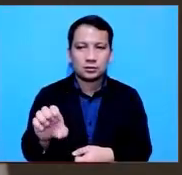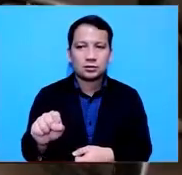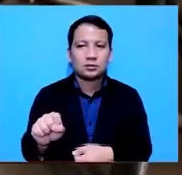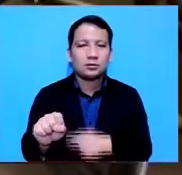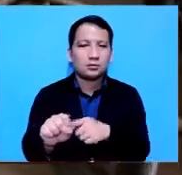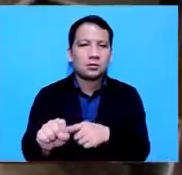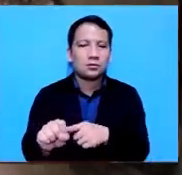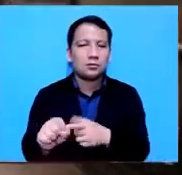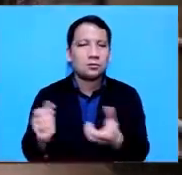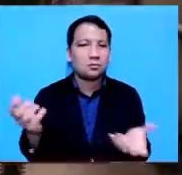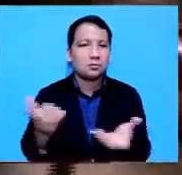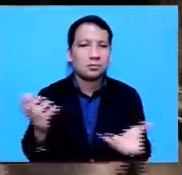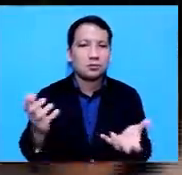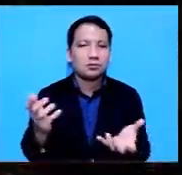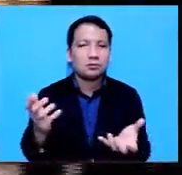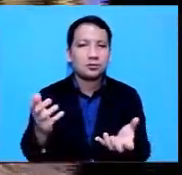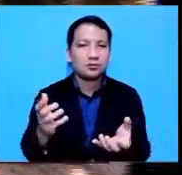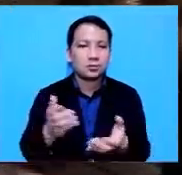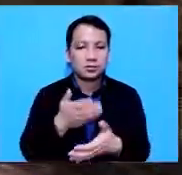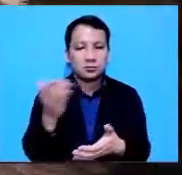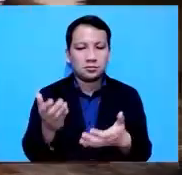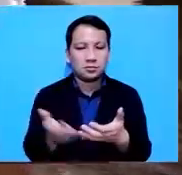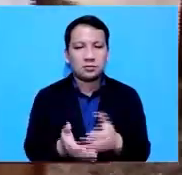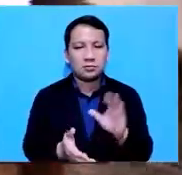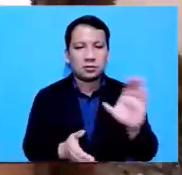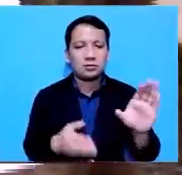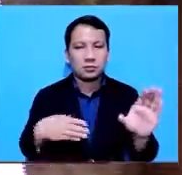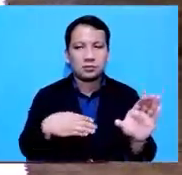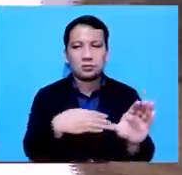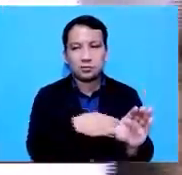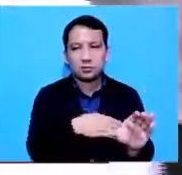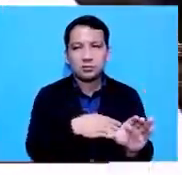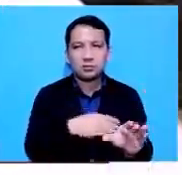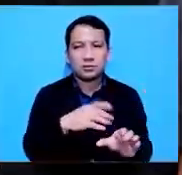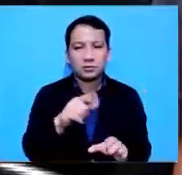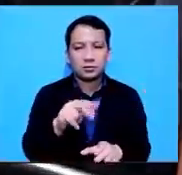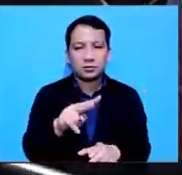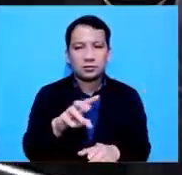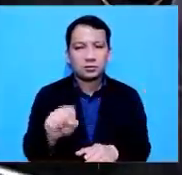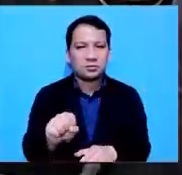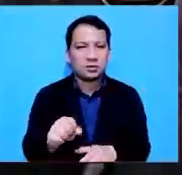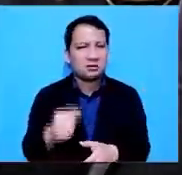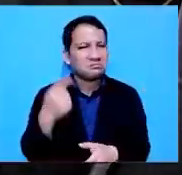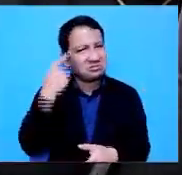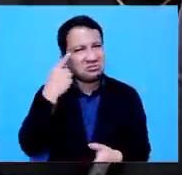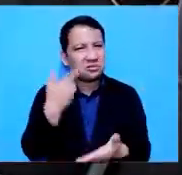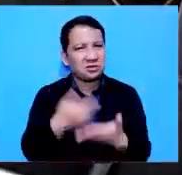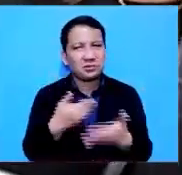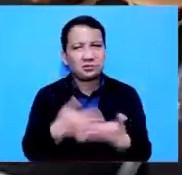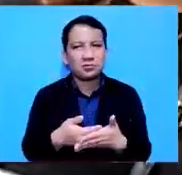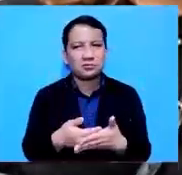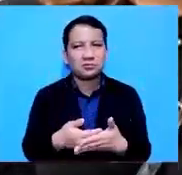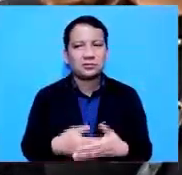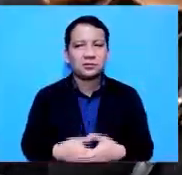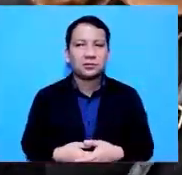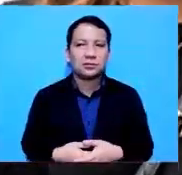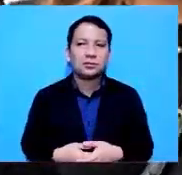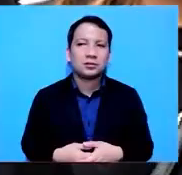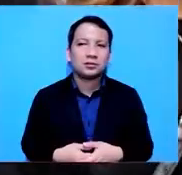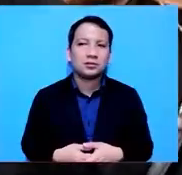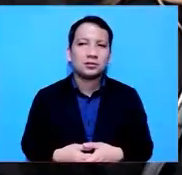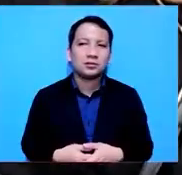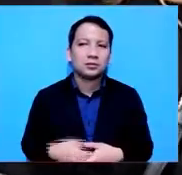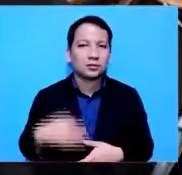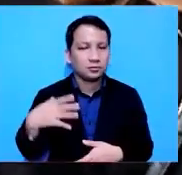pa at makakasuhan din ang kongresista. Malapit na po yan. We're almost there. Hintay na lang